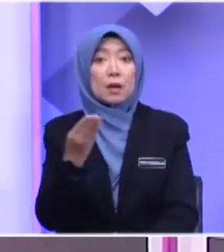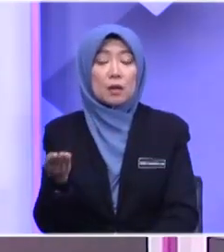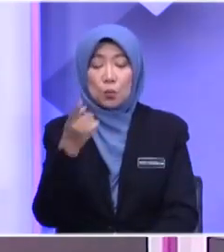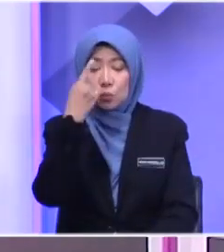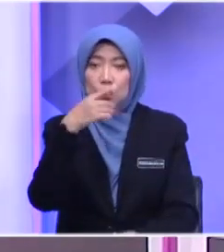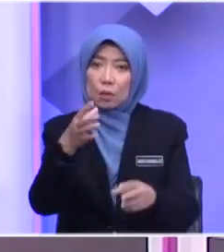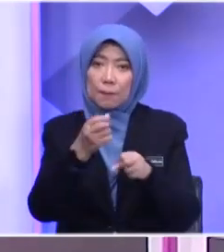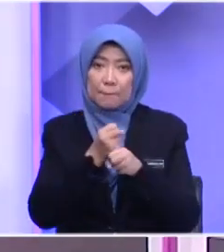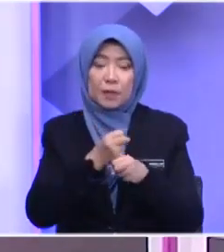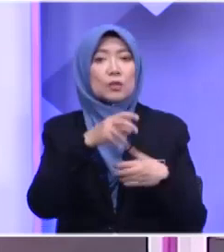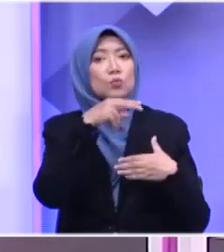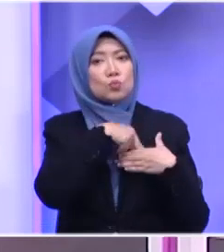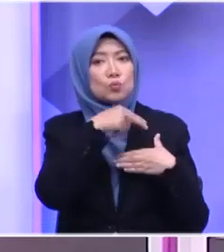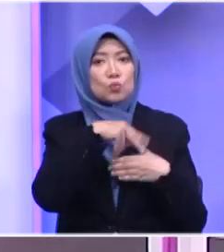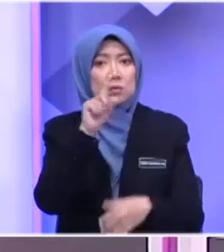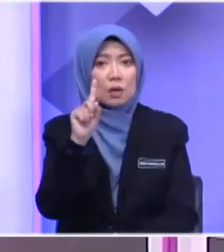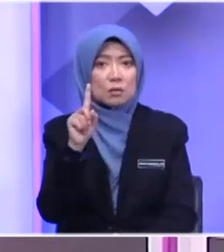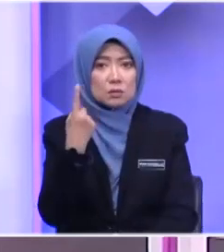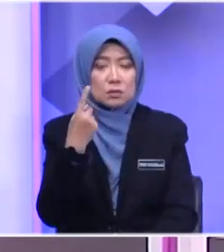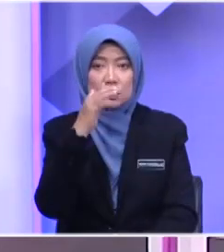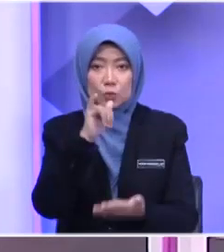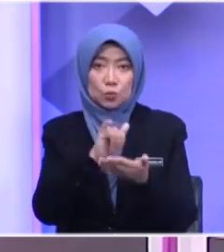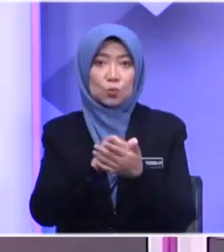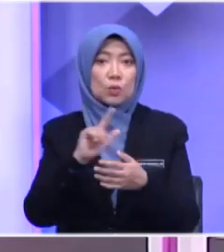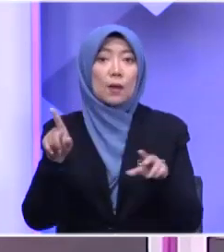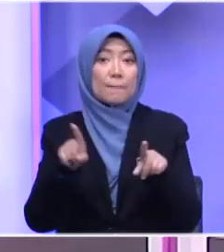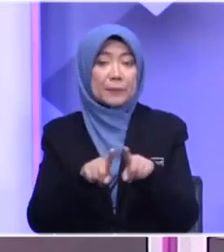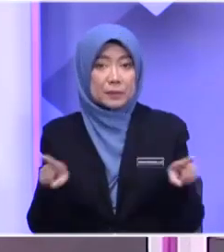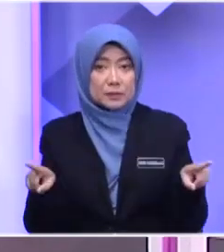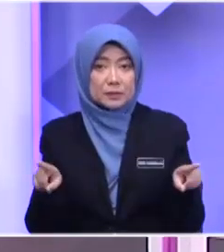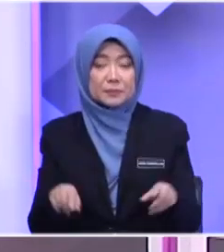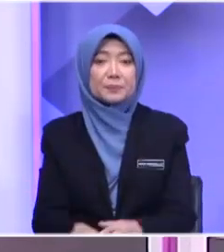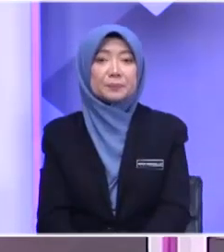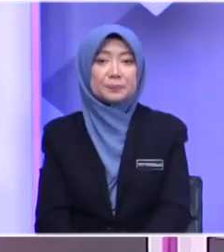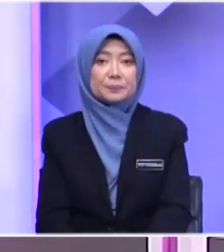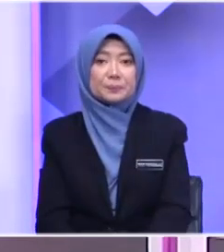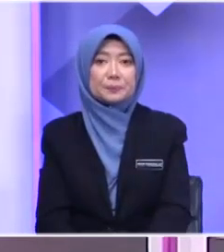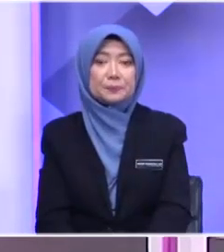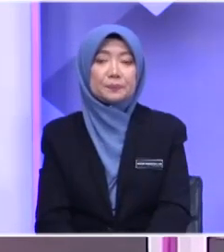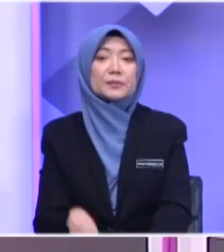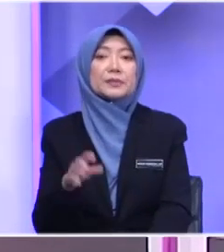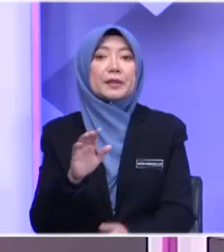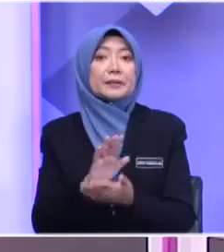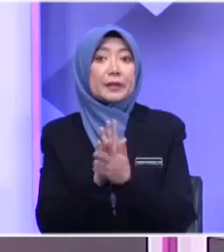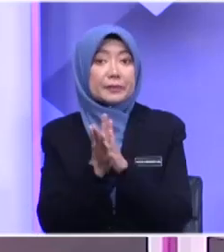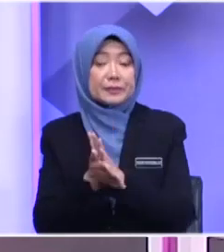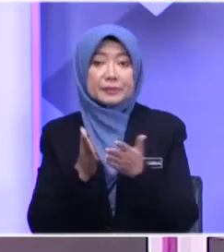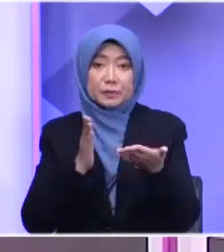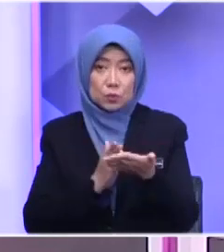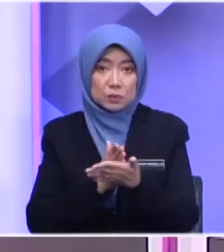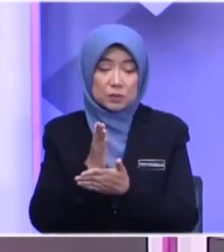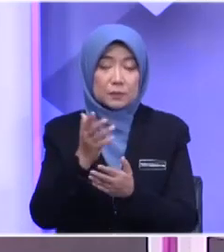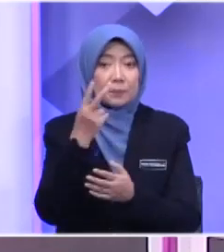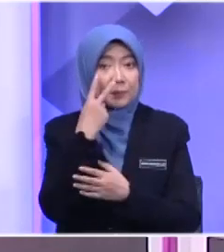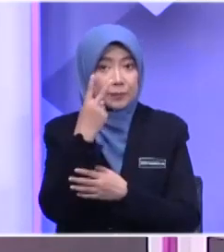keuntungan saja Maka itulah yang membedakan Usahawan dan penyakit Oke jadi Harusnya kita lihat tentang